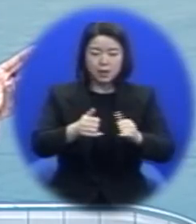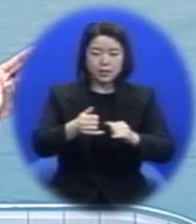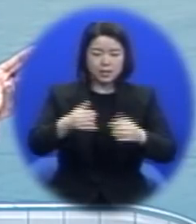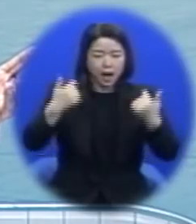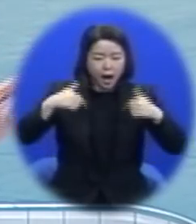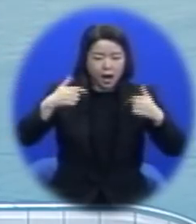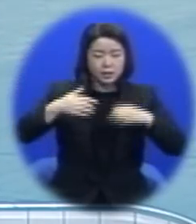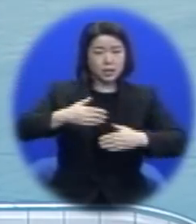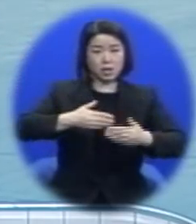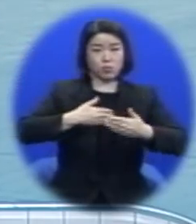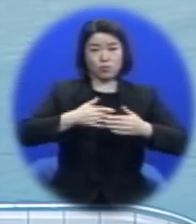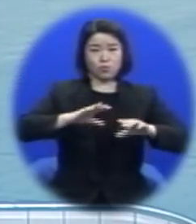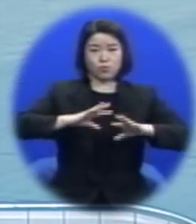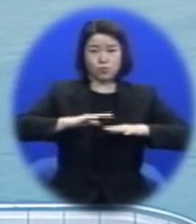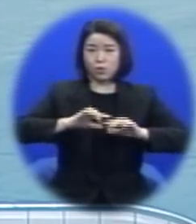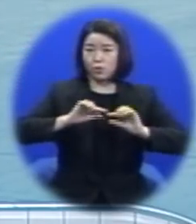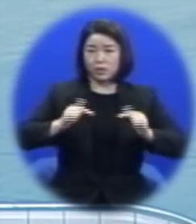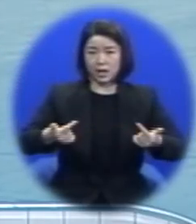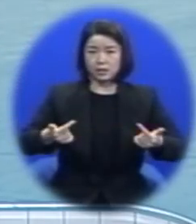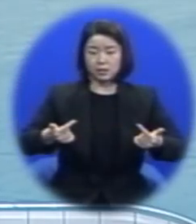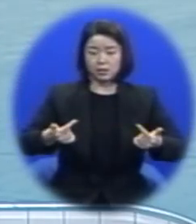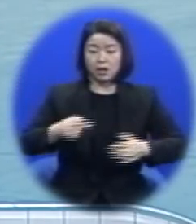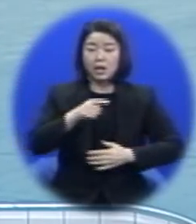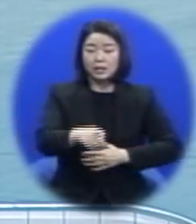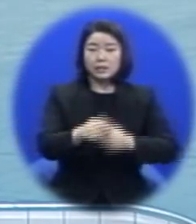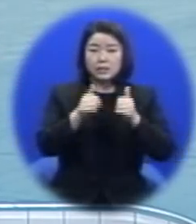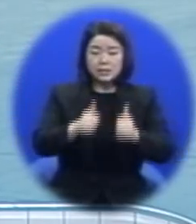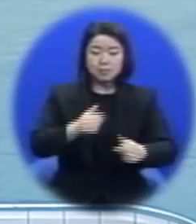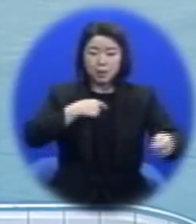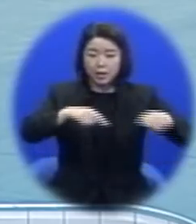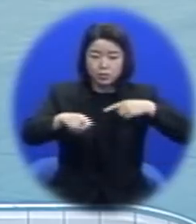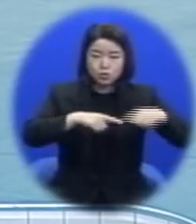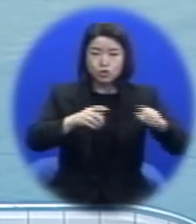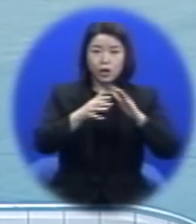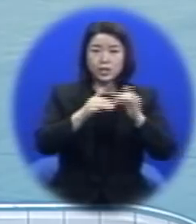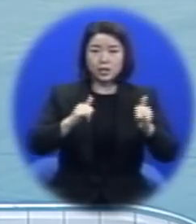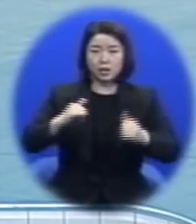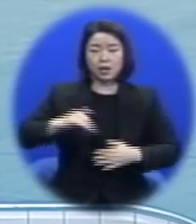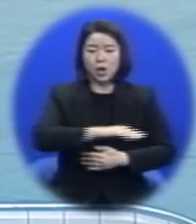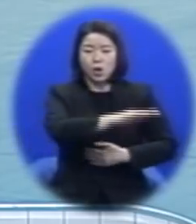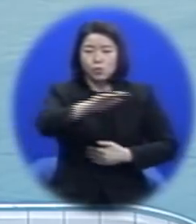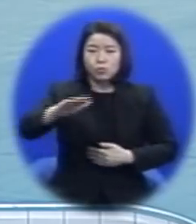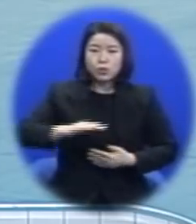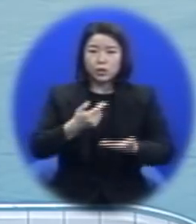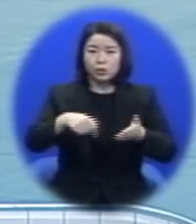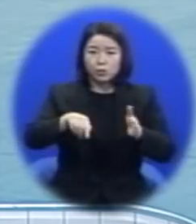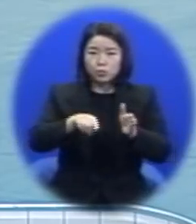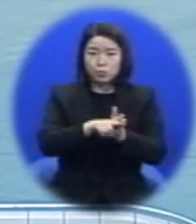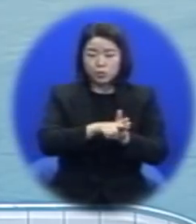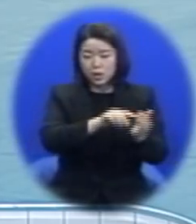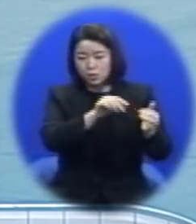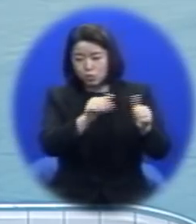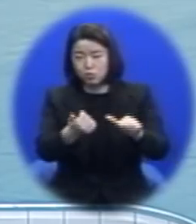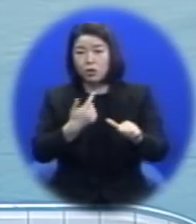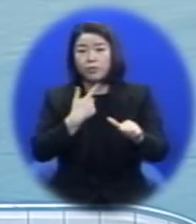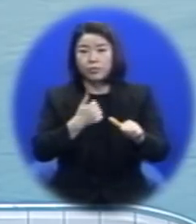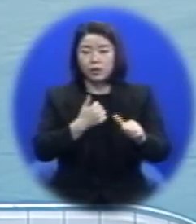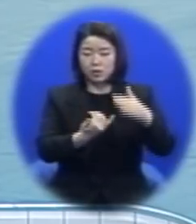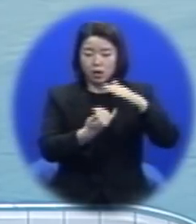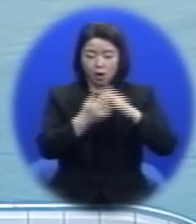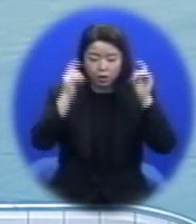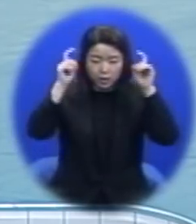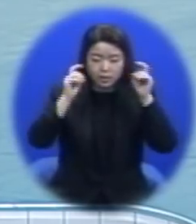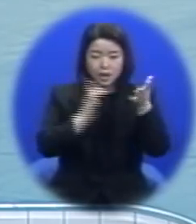아닙니다. 왜냐하면 그 심판의 주관자가 우리를 위해서 십자가에 죽으셨던 어린 양 예수 그리스도이시기